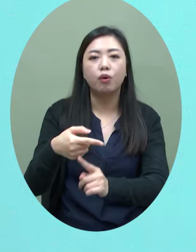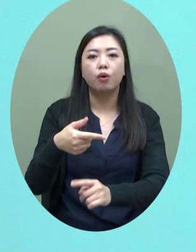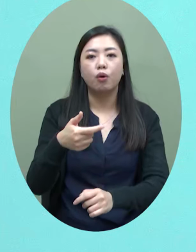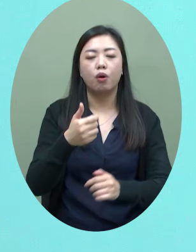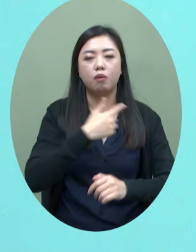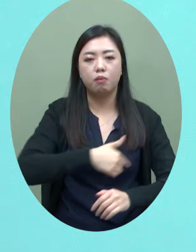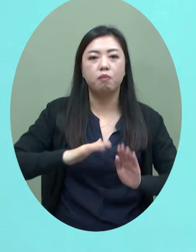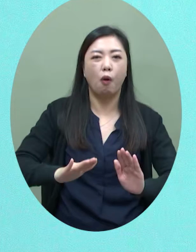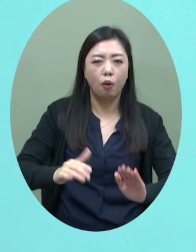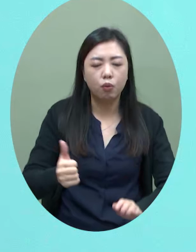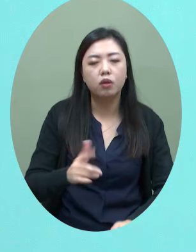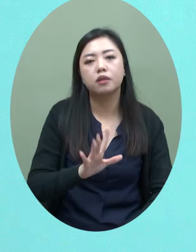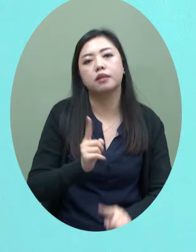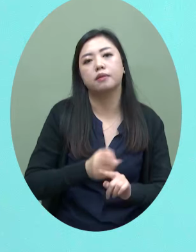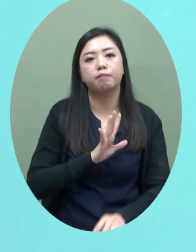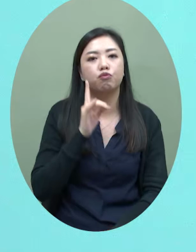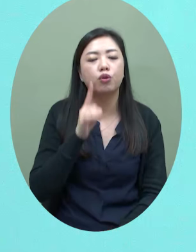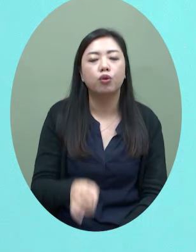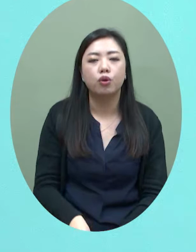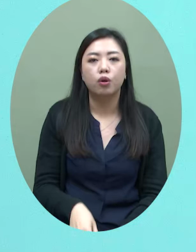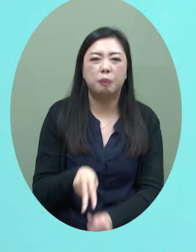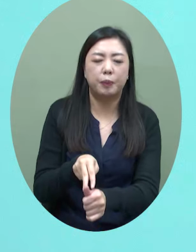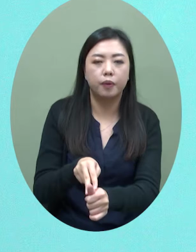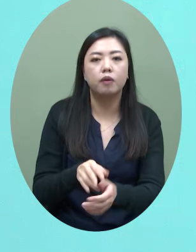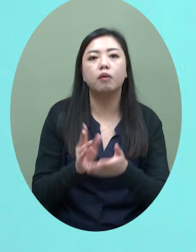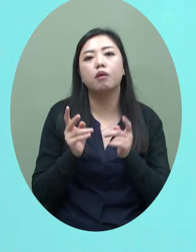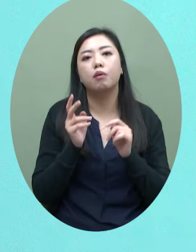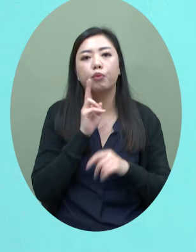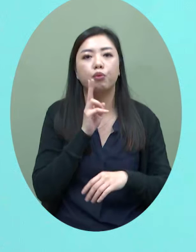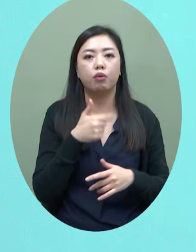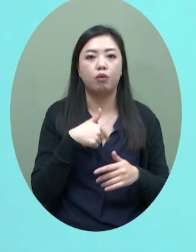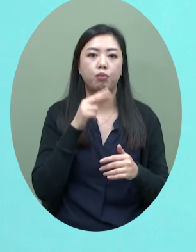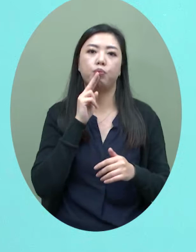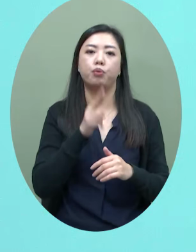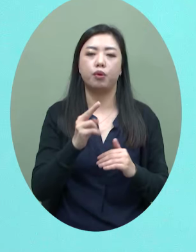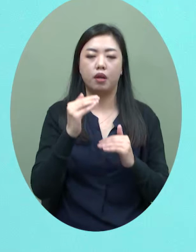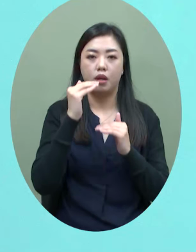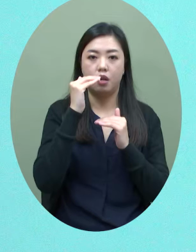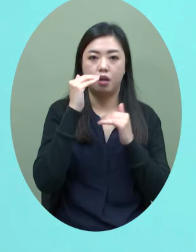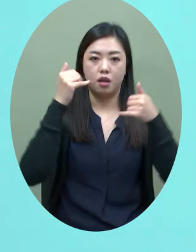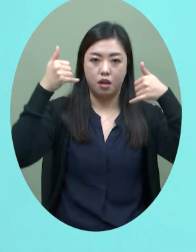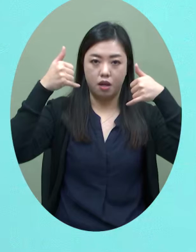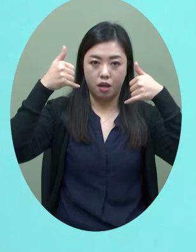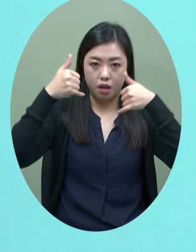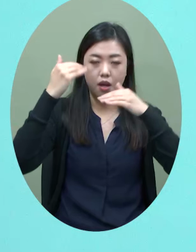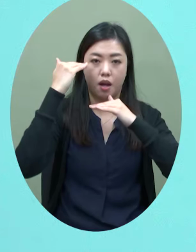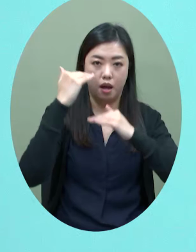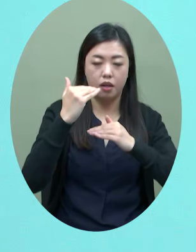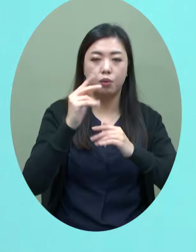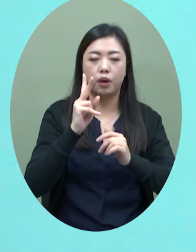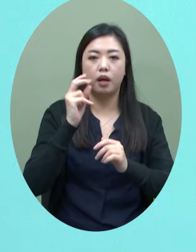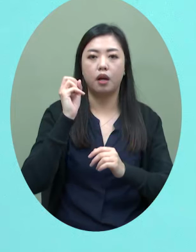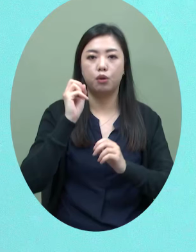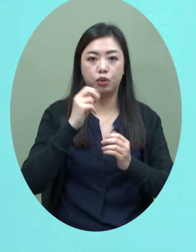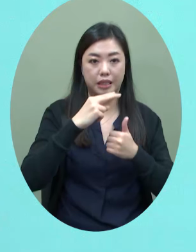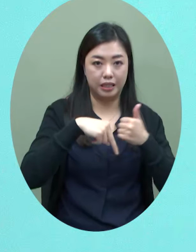例如大家見到啦，我哋每次做嗰個叫限制及檢測宣告，做完之